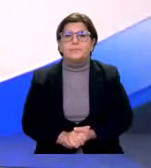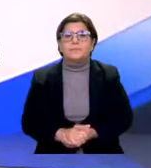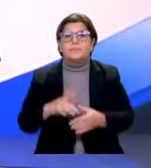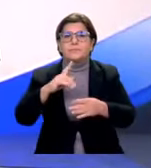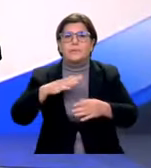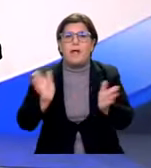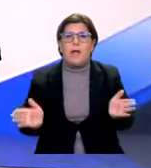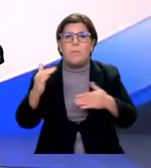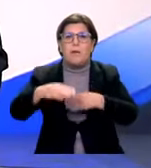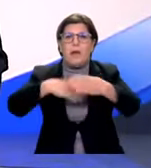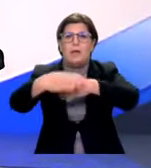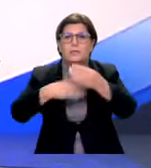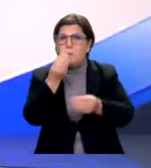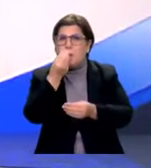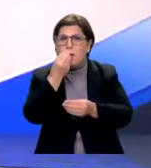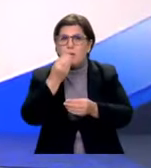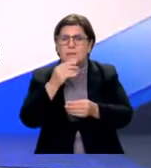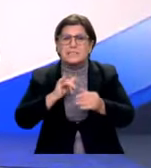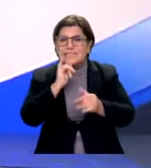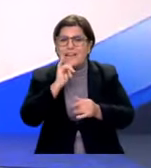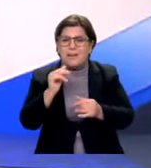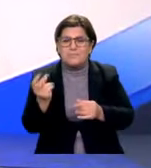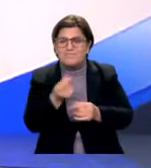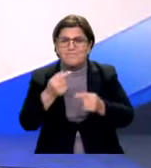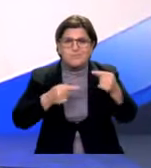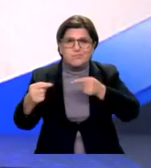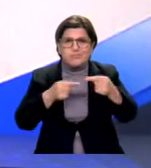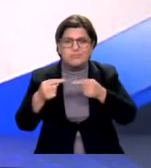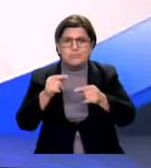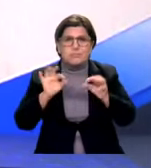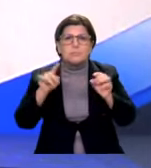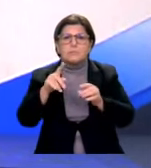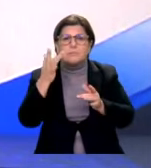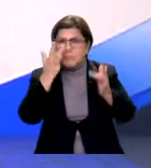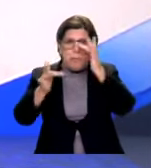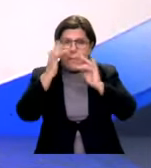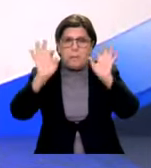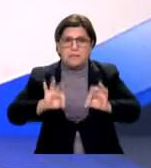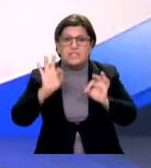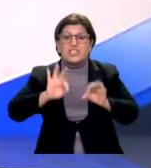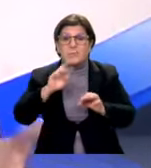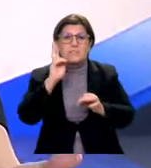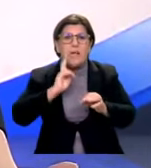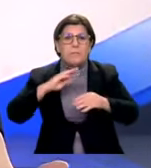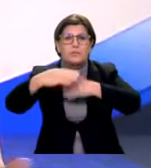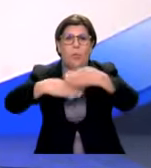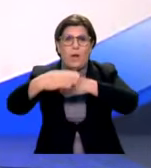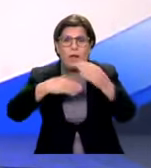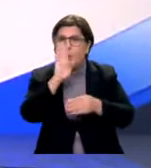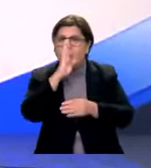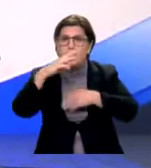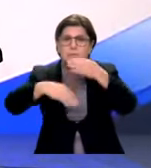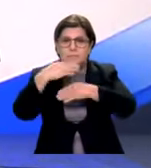Efendim, ambalajlı gıdalarda gramaj oyunu başladı. Şimdi de sıra temizlik ürünlerinde. Tuvalet kağıtları inceldi, hafifledi